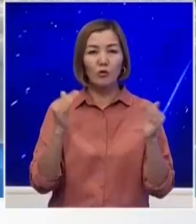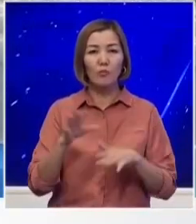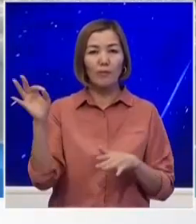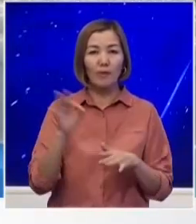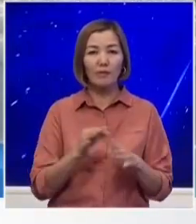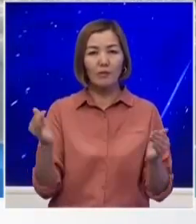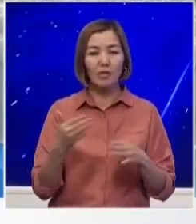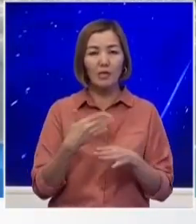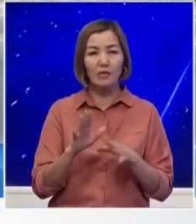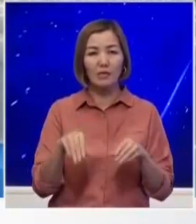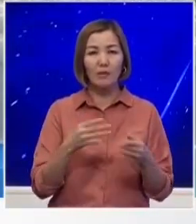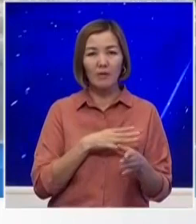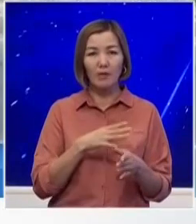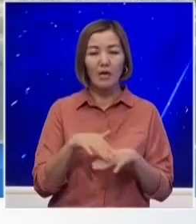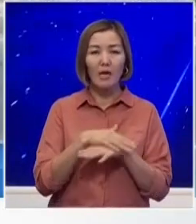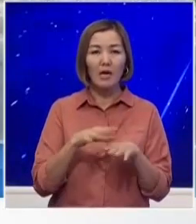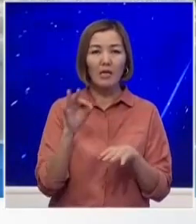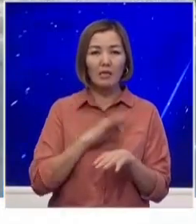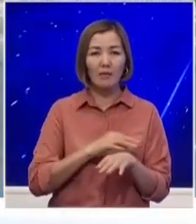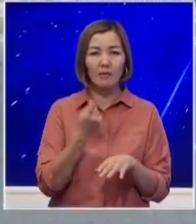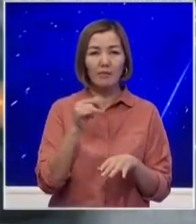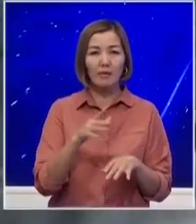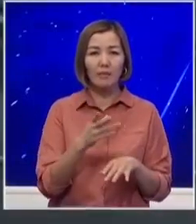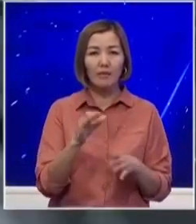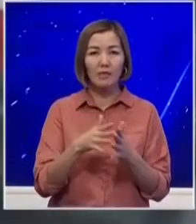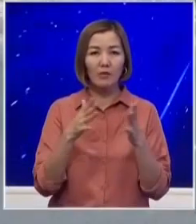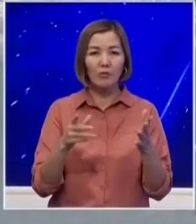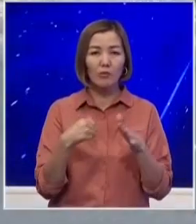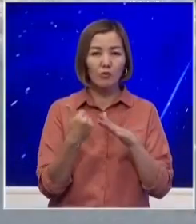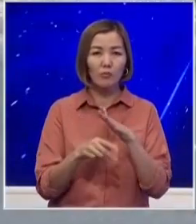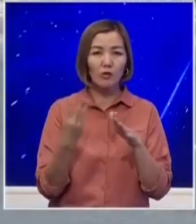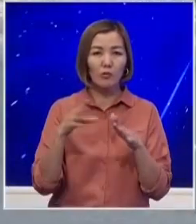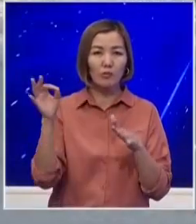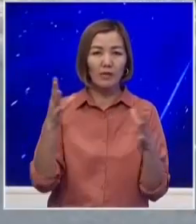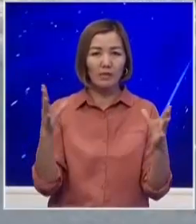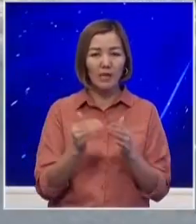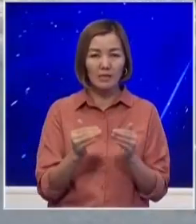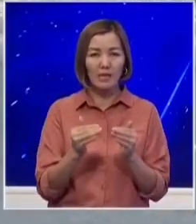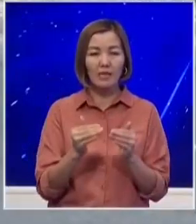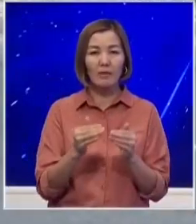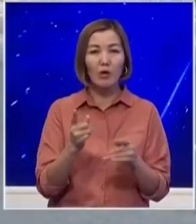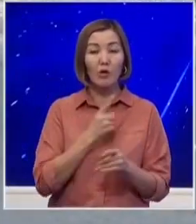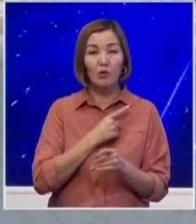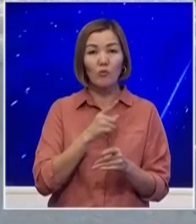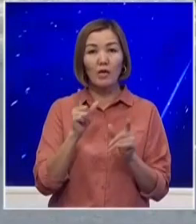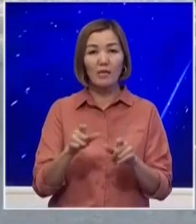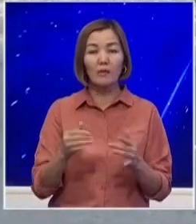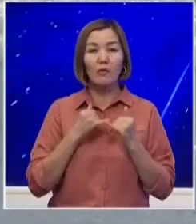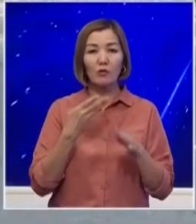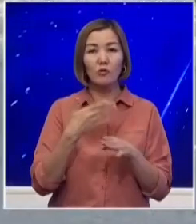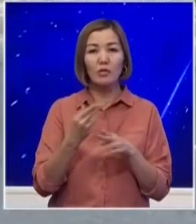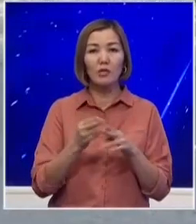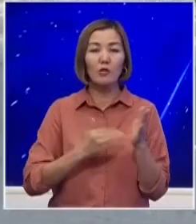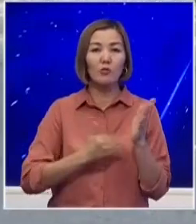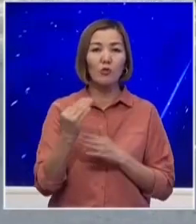пайызбен шағын несие берілмек. Ал халық табысы 1,5 есеге өсіп, жұмыссыздар 30%-ға азаяды деп күтілуде. Азаматтар үшін несиенің ең жоғарғы